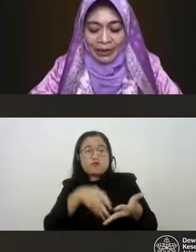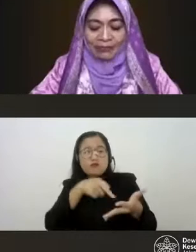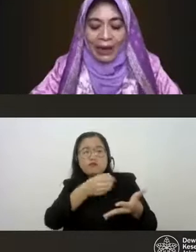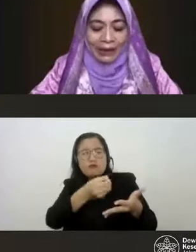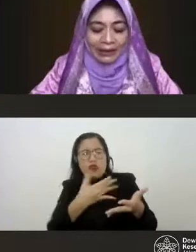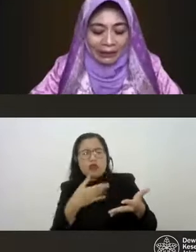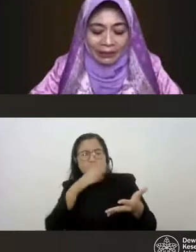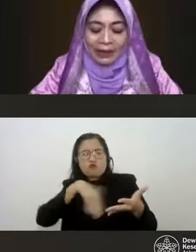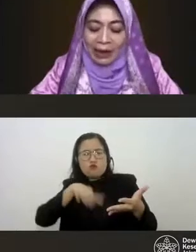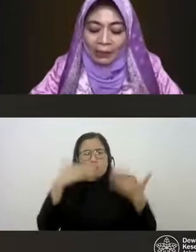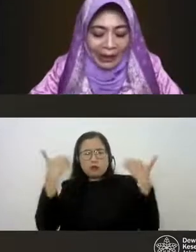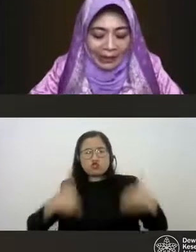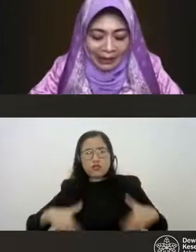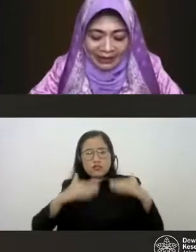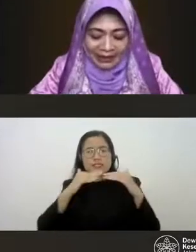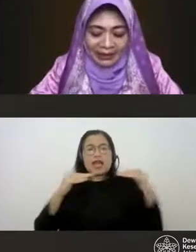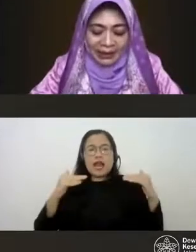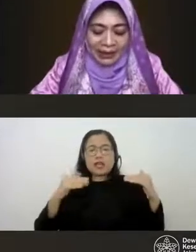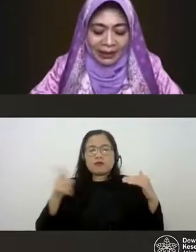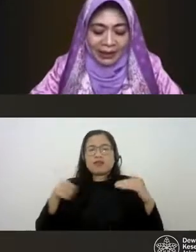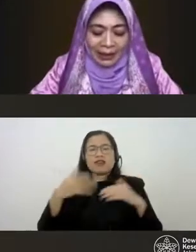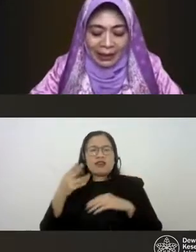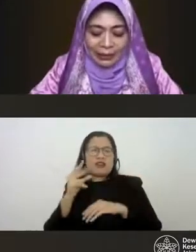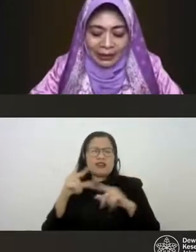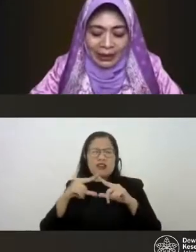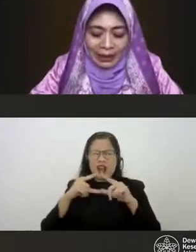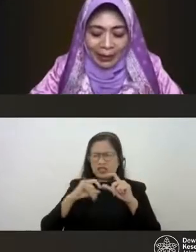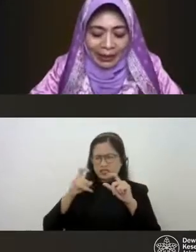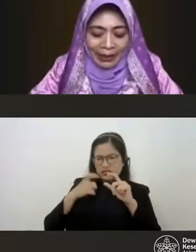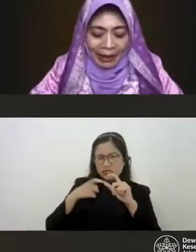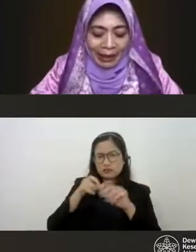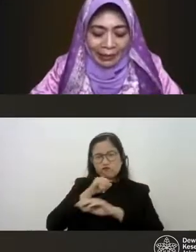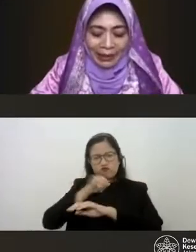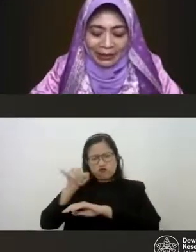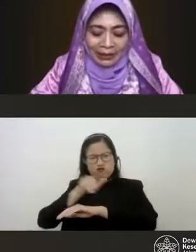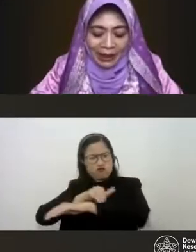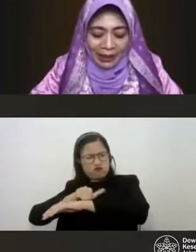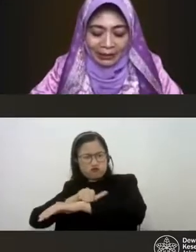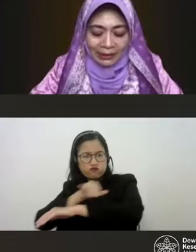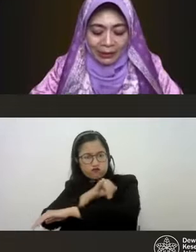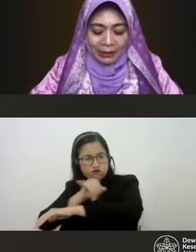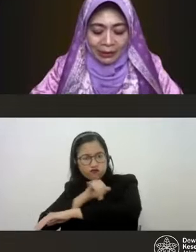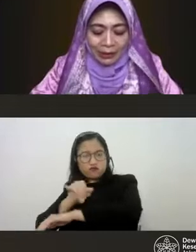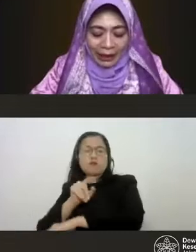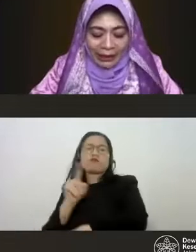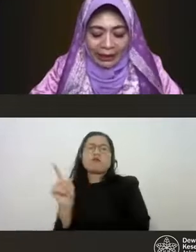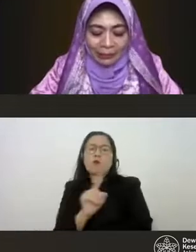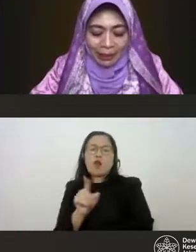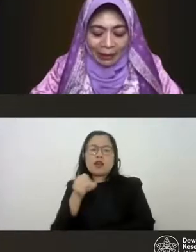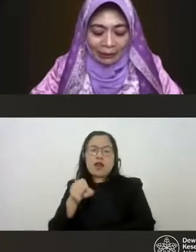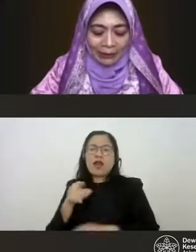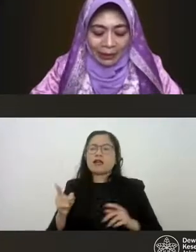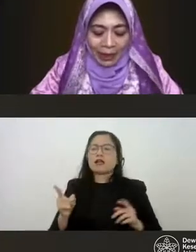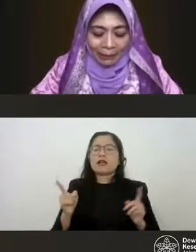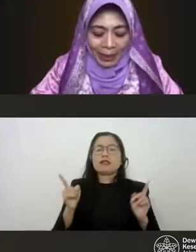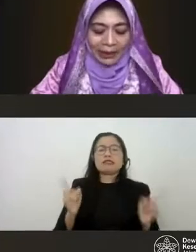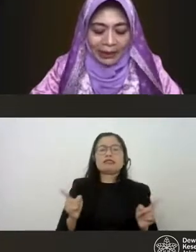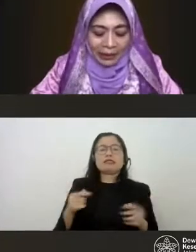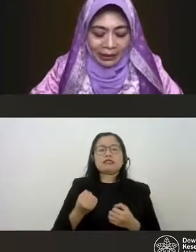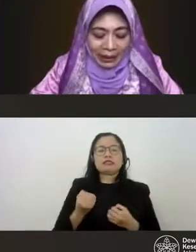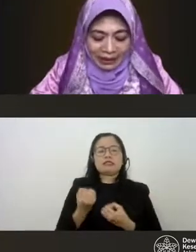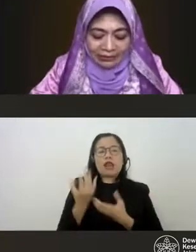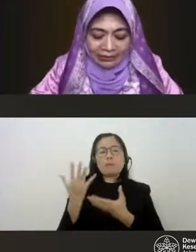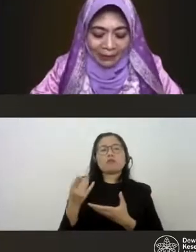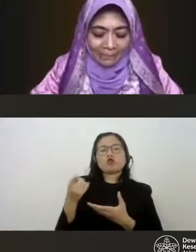manusia, bahkan ya tidak boleh ada rasis. Karena itu Islam adalah agama yang sangat kontradiktif